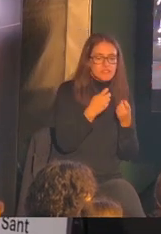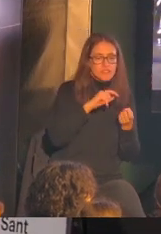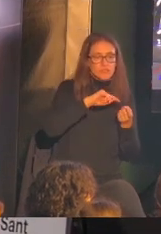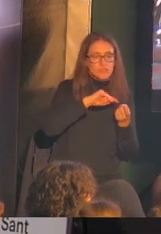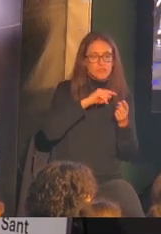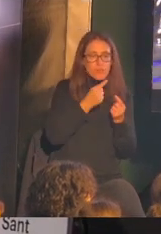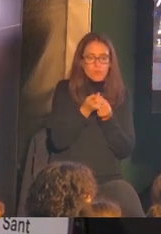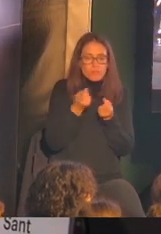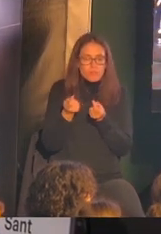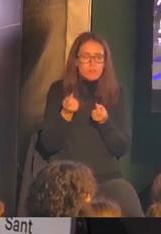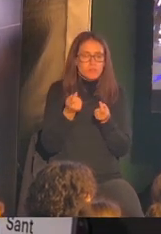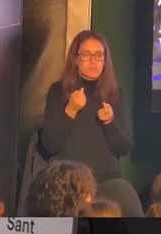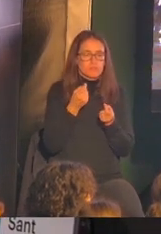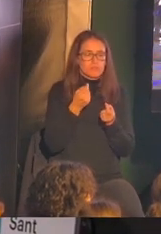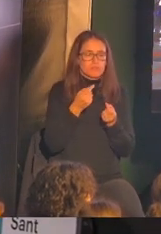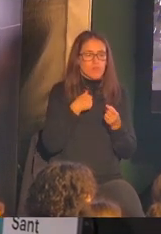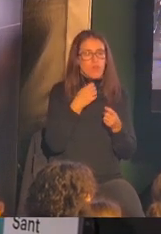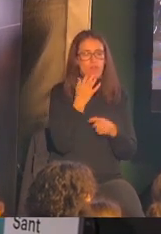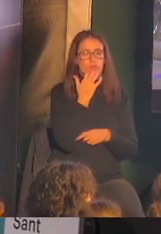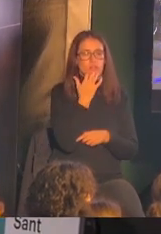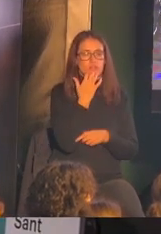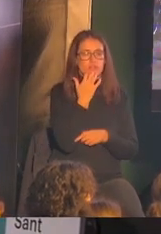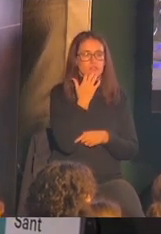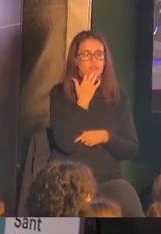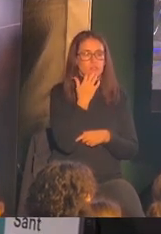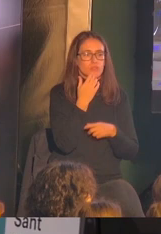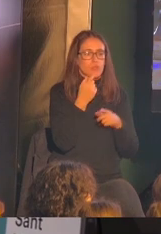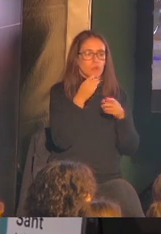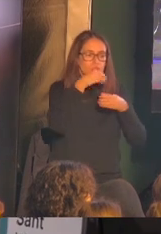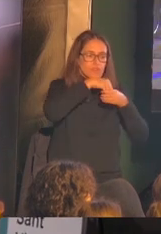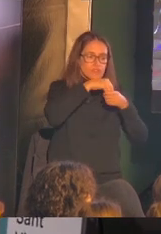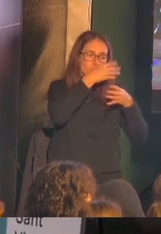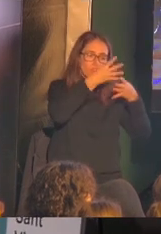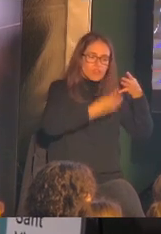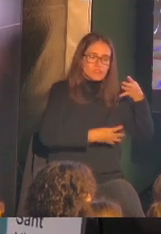sigui, necessito que tingui aquests valors